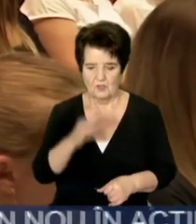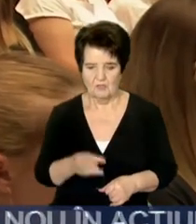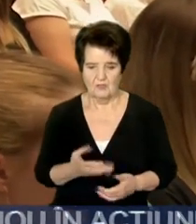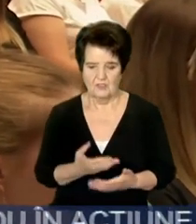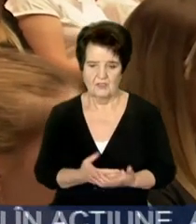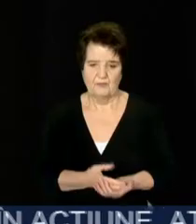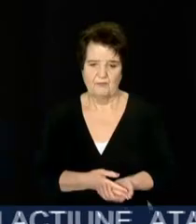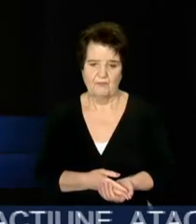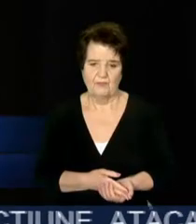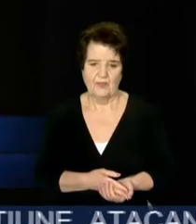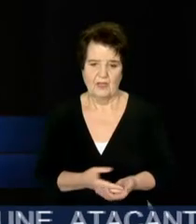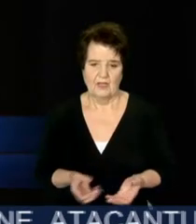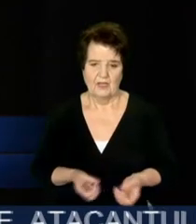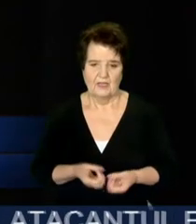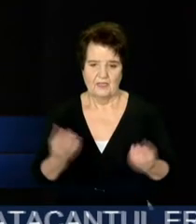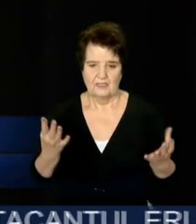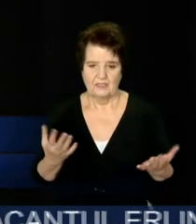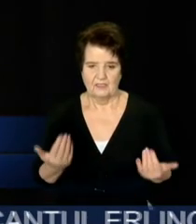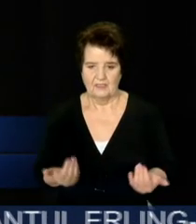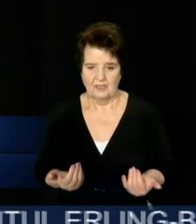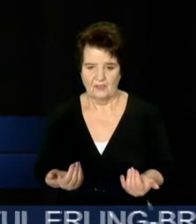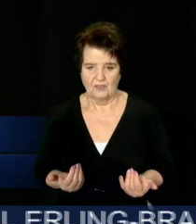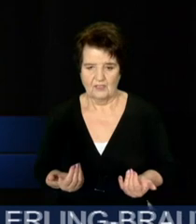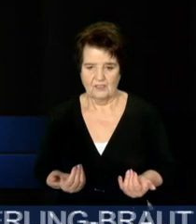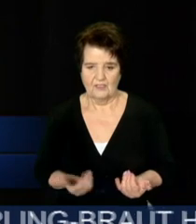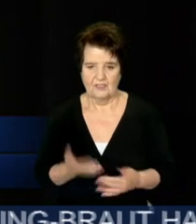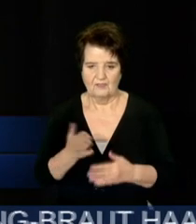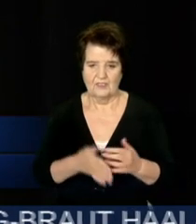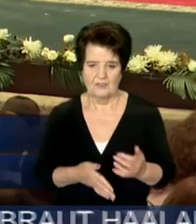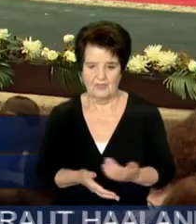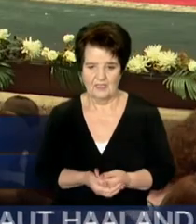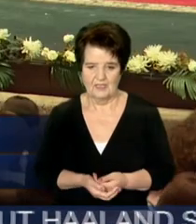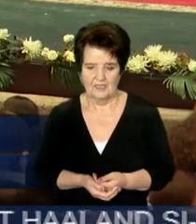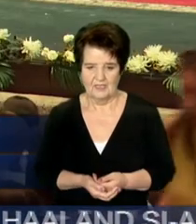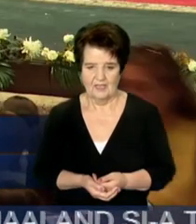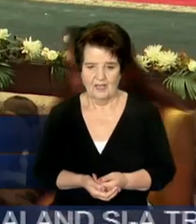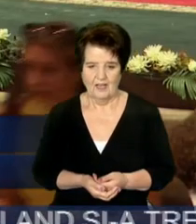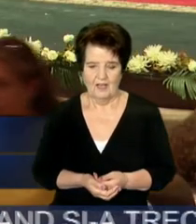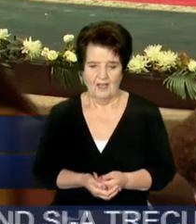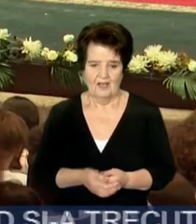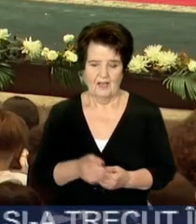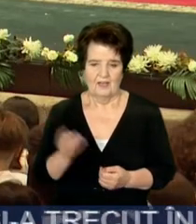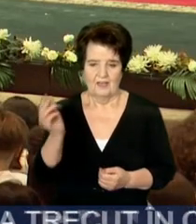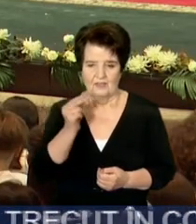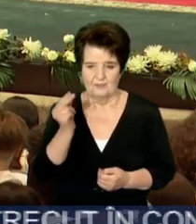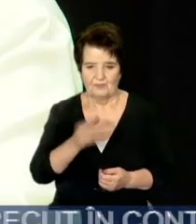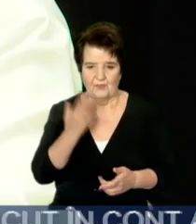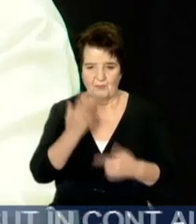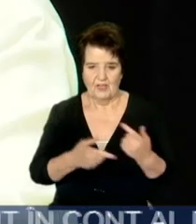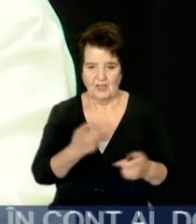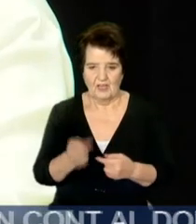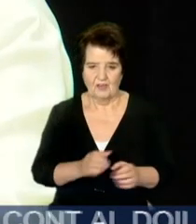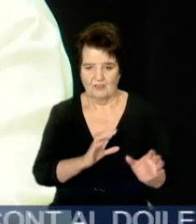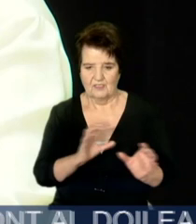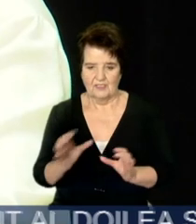academică. În ziua când dumneavoastră veți finaliza completamente studiile, veți găsi, sper eu, un sistem